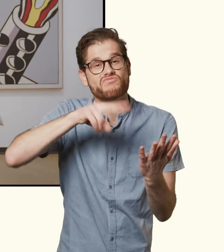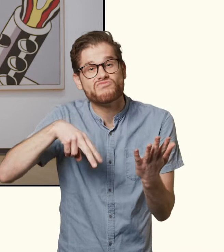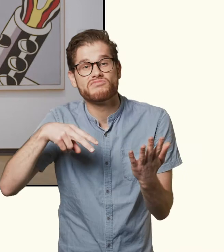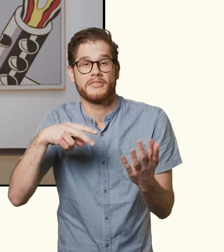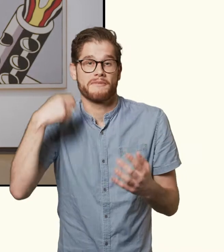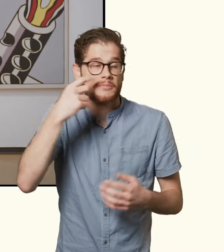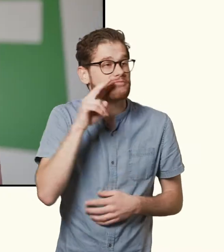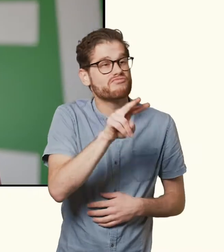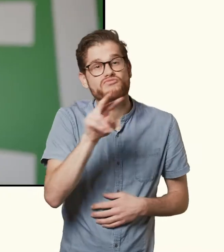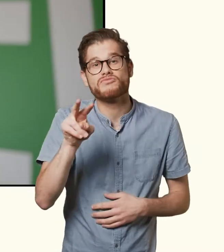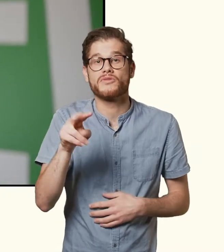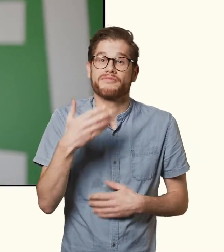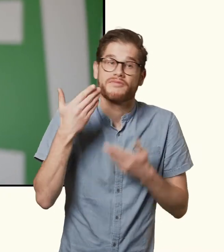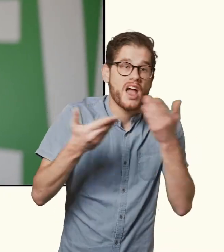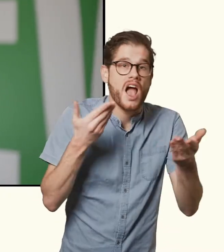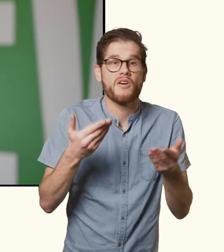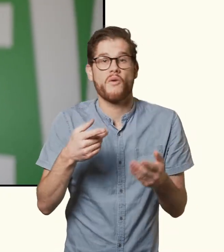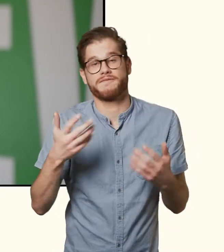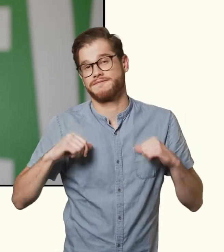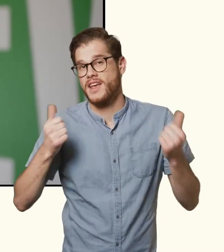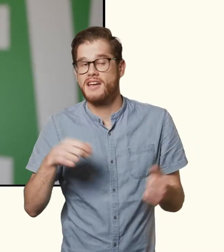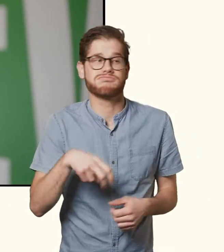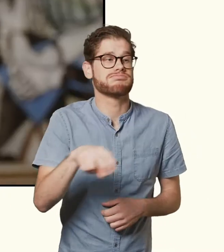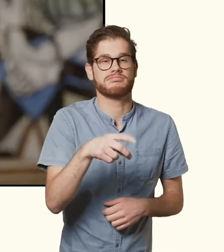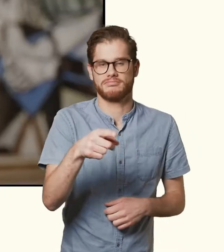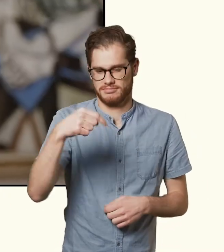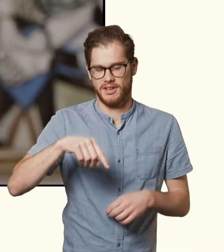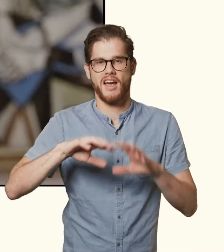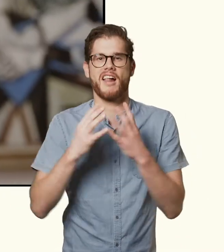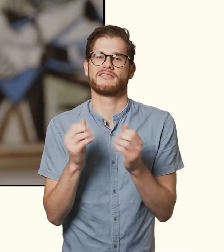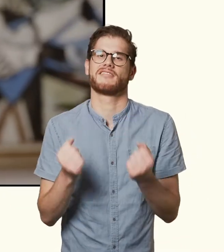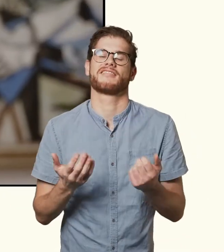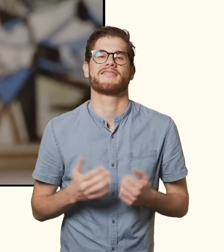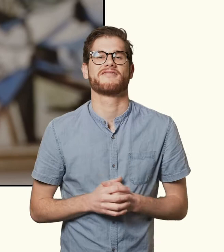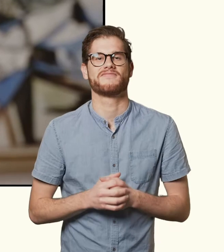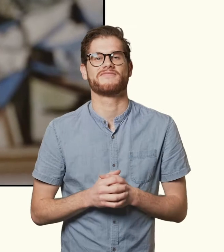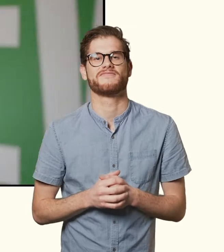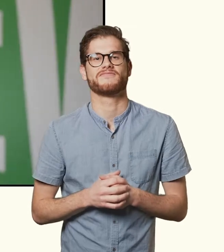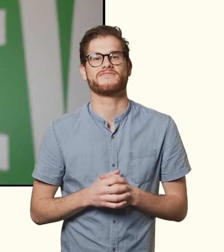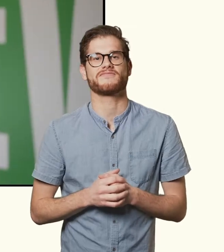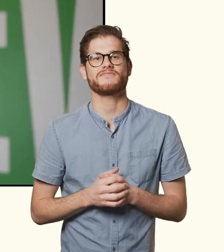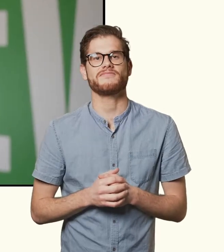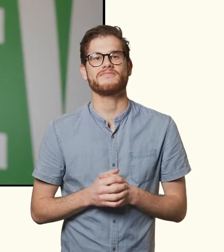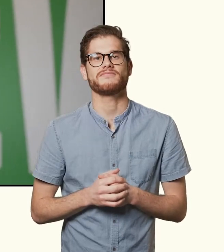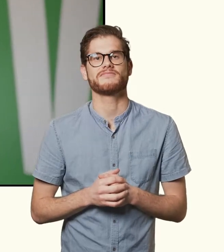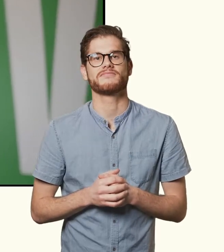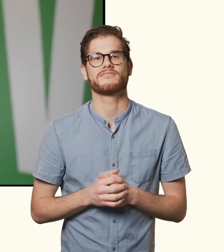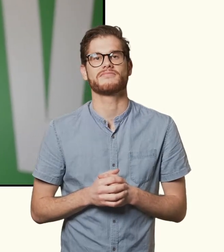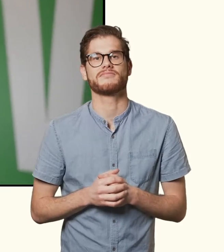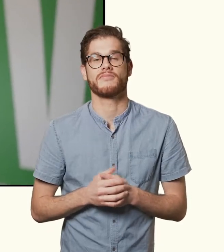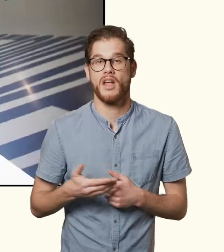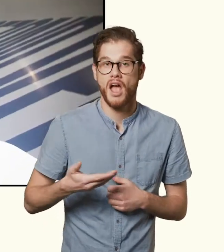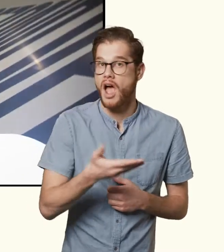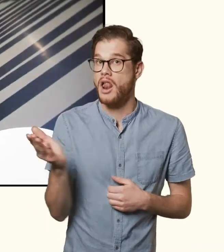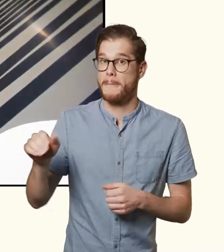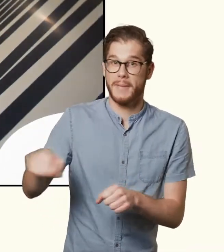genieten. En als je het wil begrijpen, dan lees je er iets over of je kijkt een filmpje of je vraagt het. Maar het hoeft allemaal niet. Je mag hier